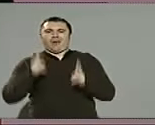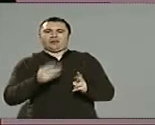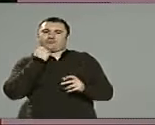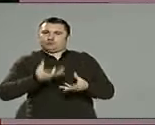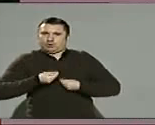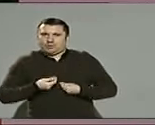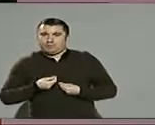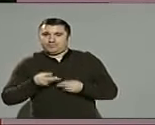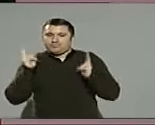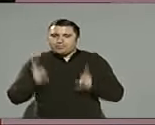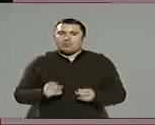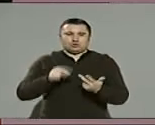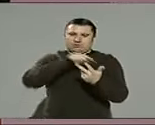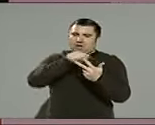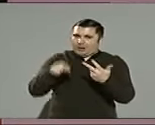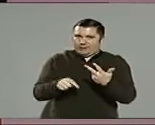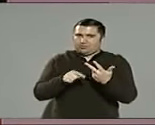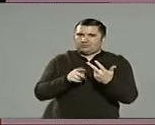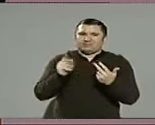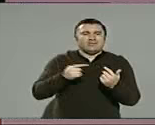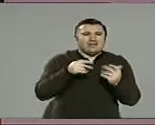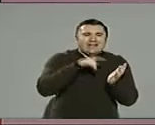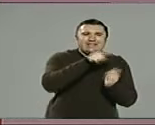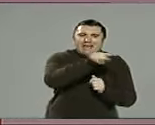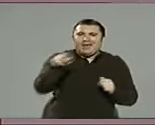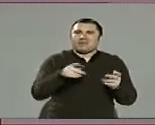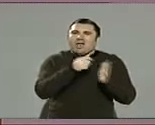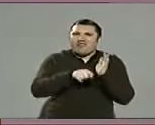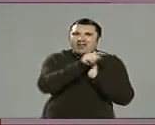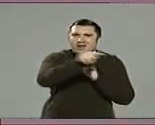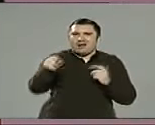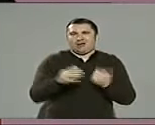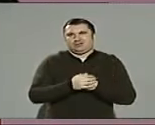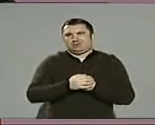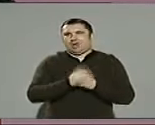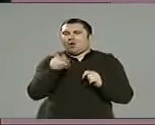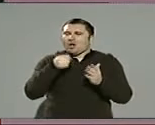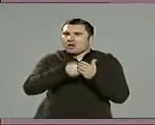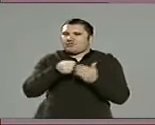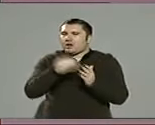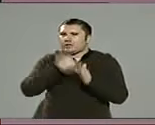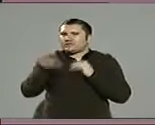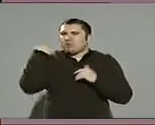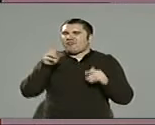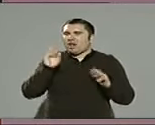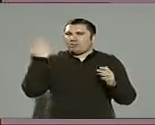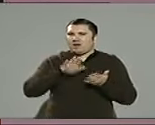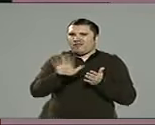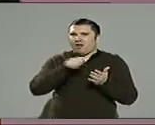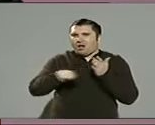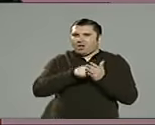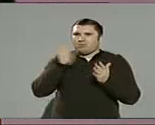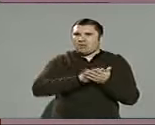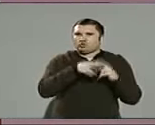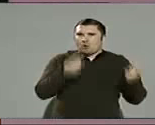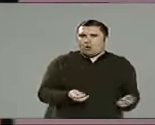kämpfen. Lasst uns deshalb um jede Wählerin, um jeden Wähler, vor allem aber um die kämpfen, die beim letzten Mal zu Hause geblieben sind. Und lasst